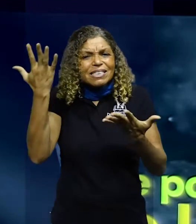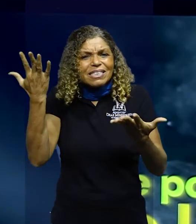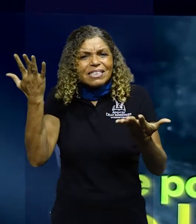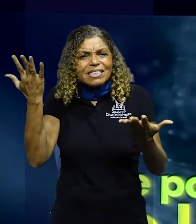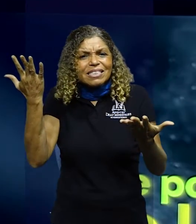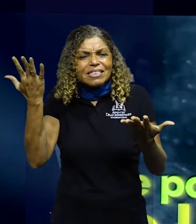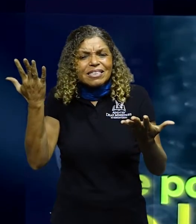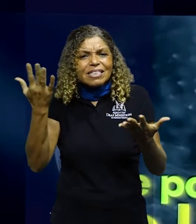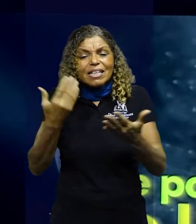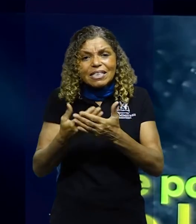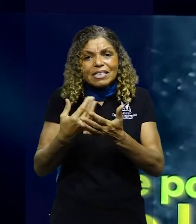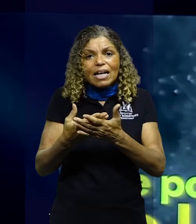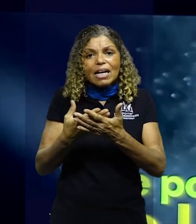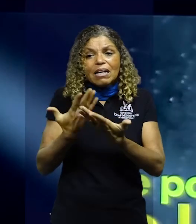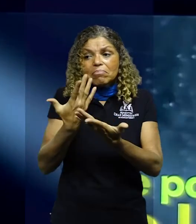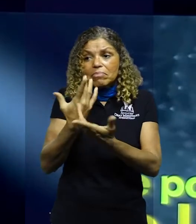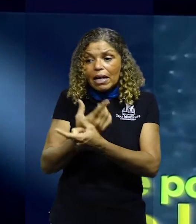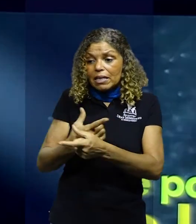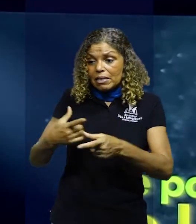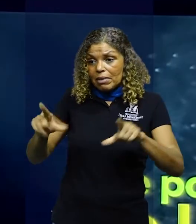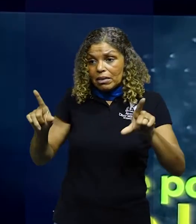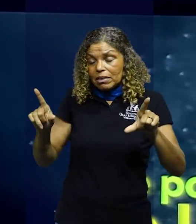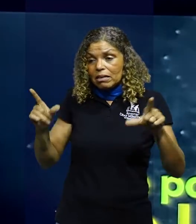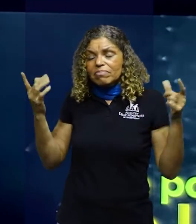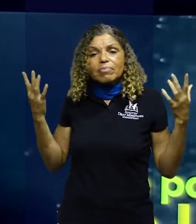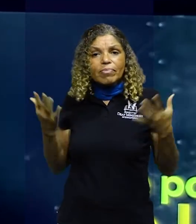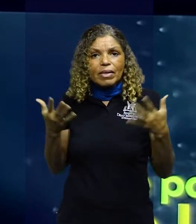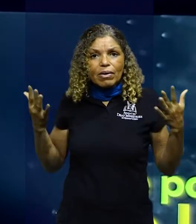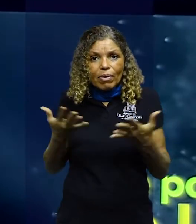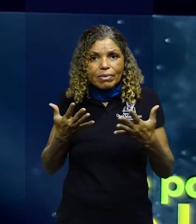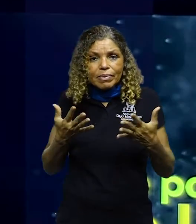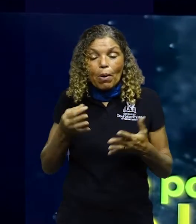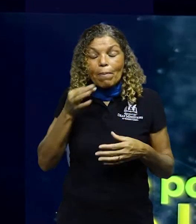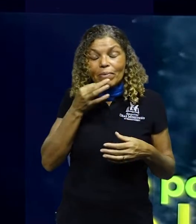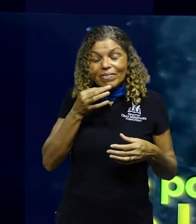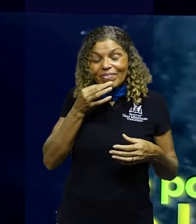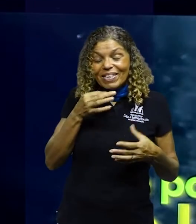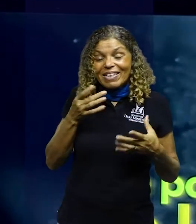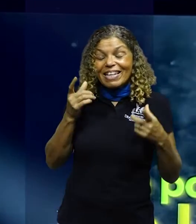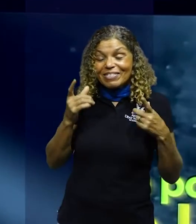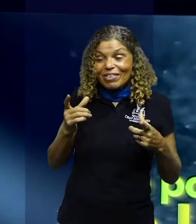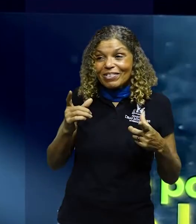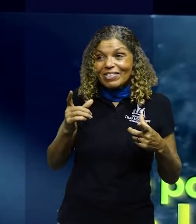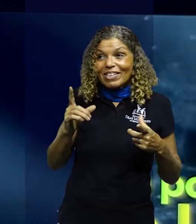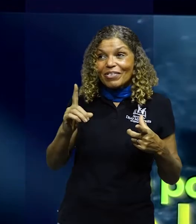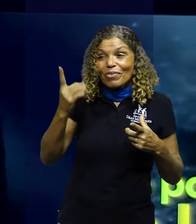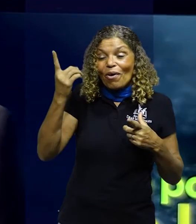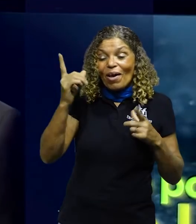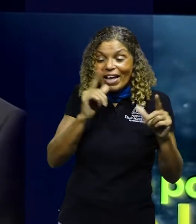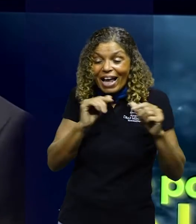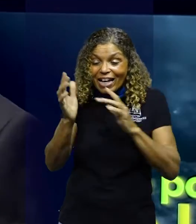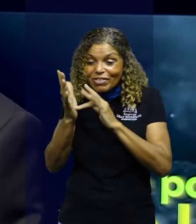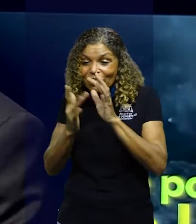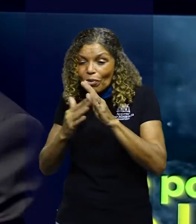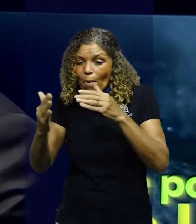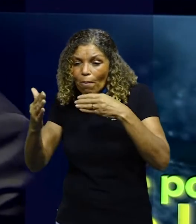bien. Et donc, la liberté, c'est de bénéficier de l'assistance du Christ, qui a une